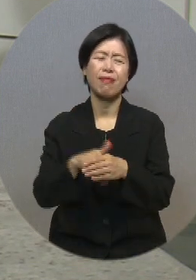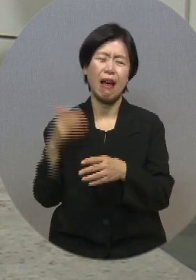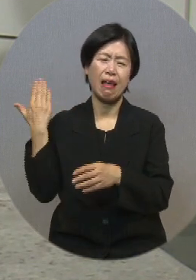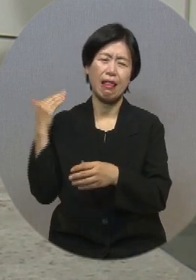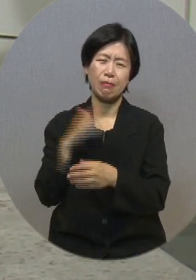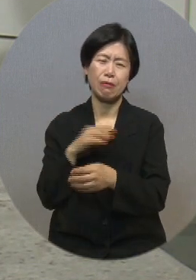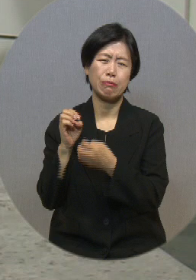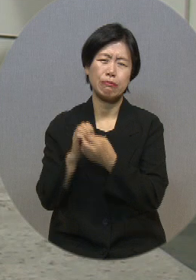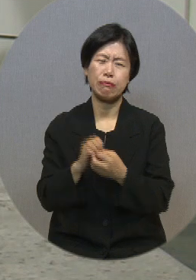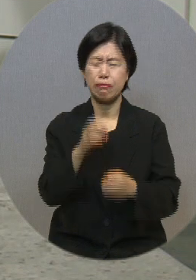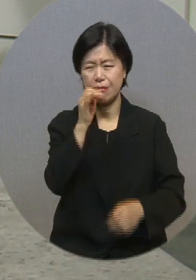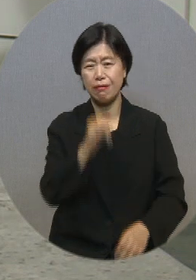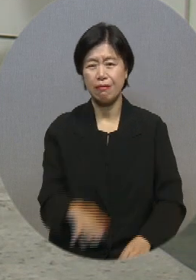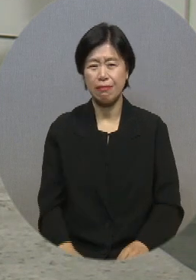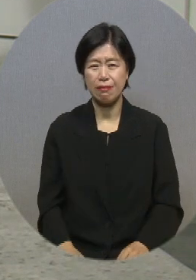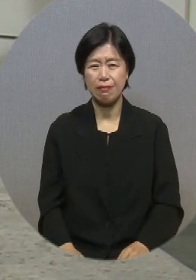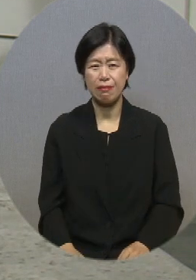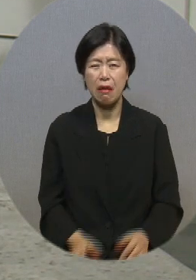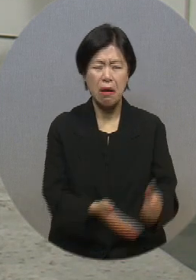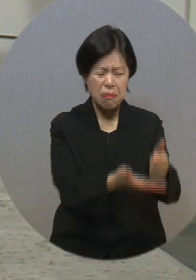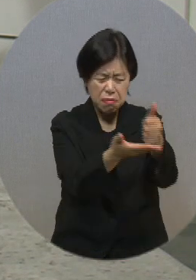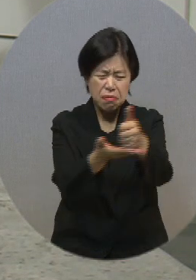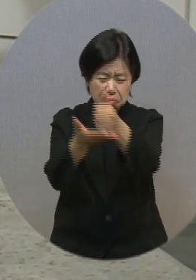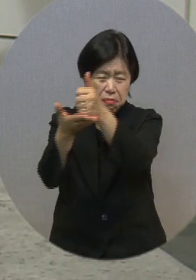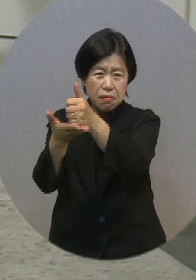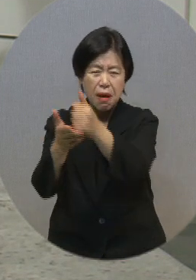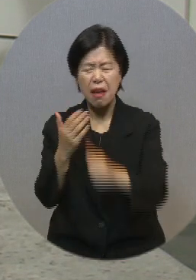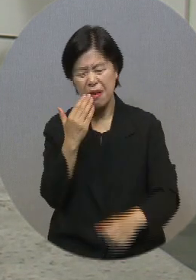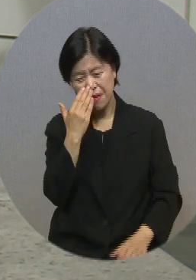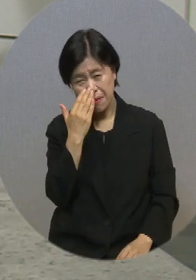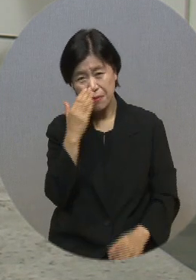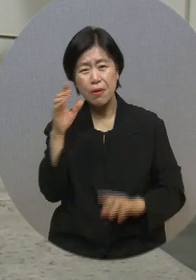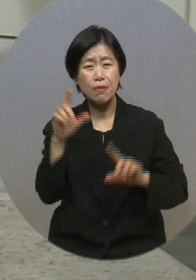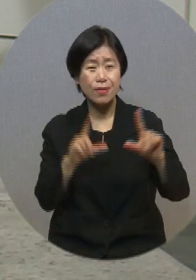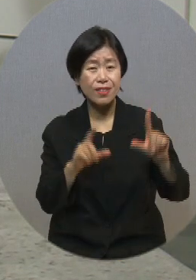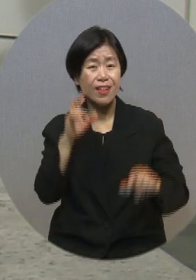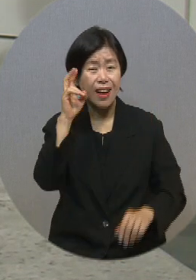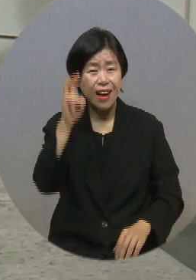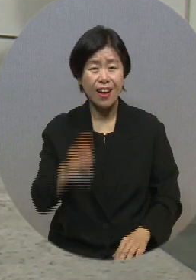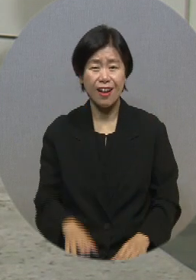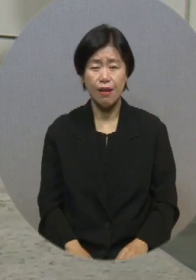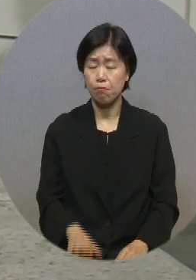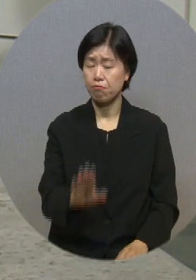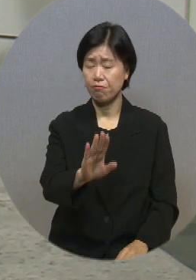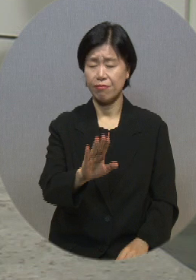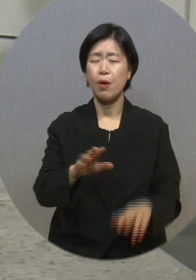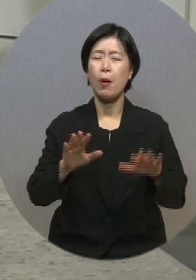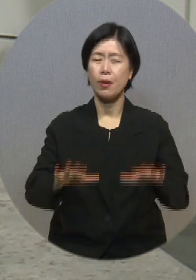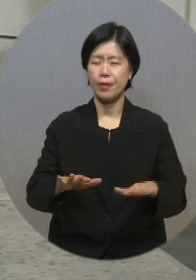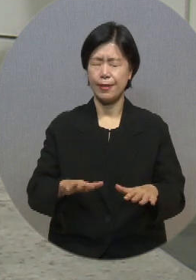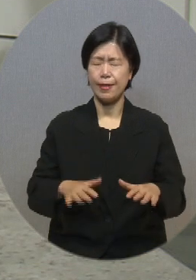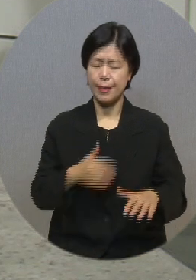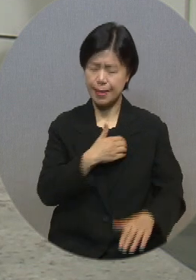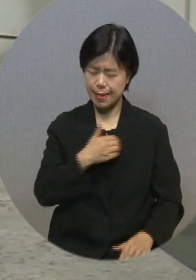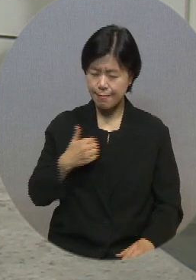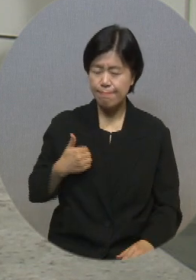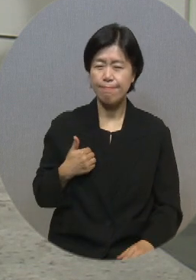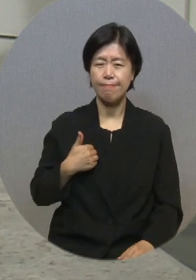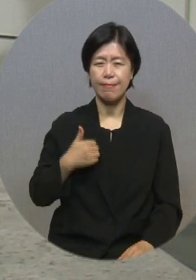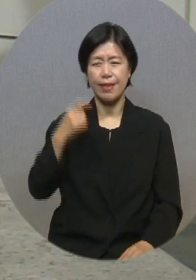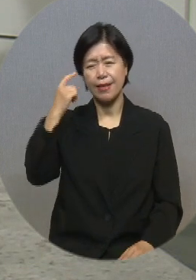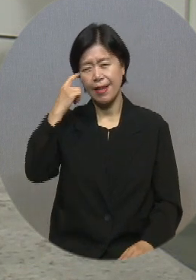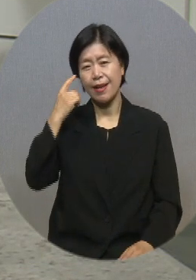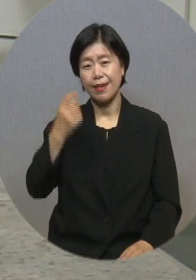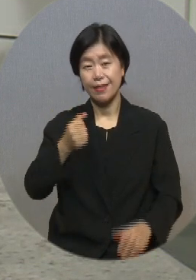집은 약하다. 네. 이게 그 이제 그 겸손인데 에, 자신감을 가지십시오. 예. 아마